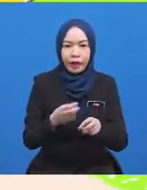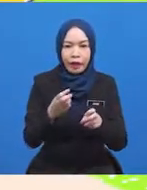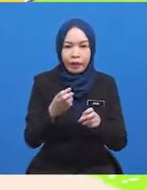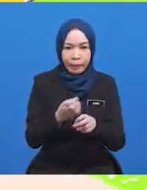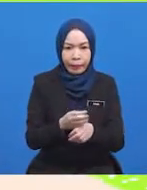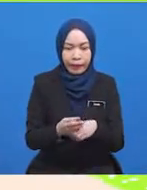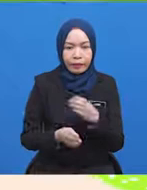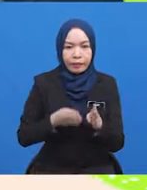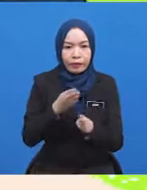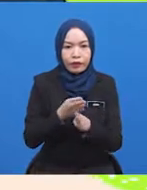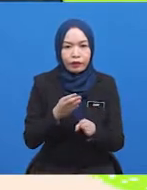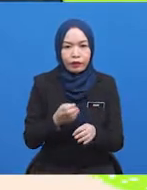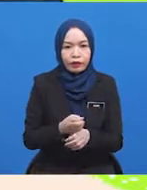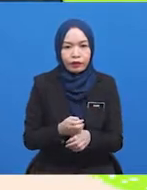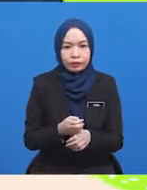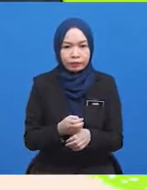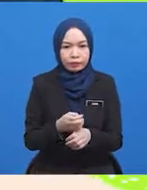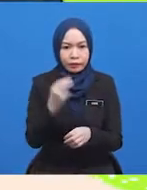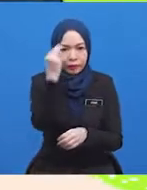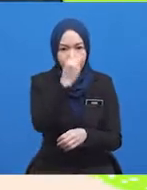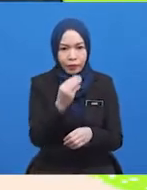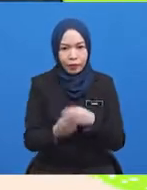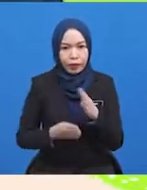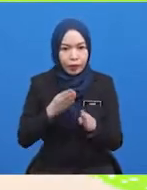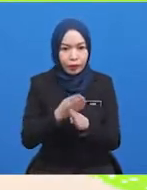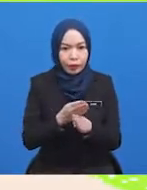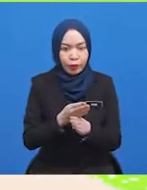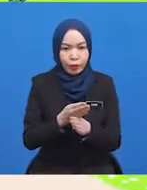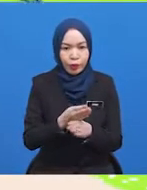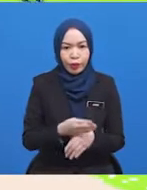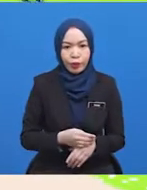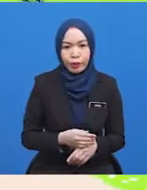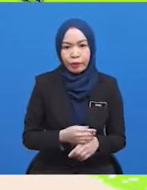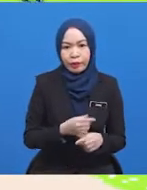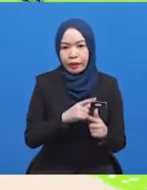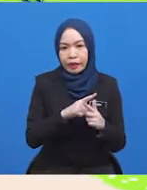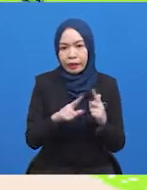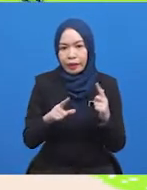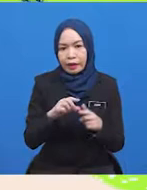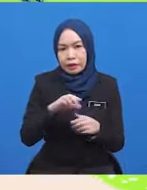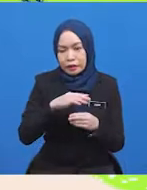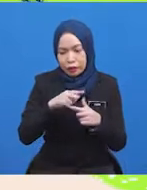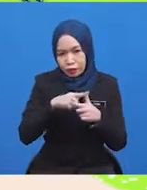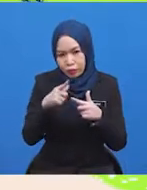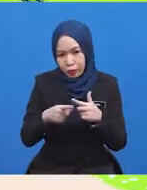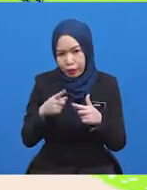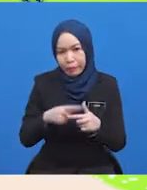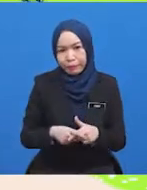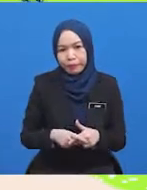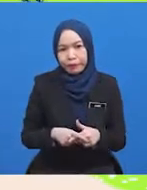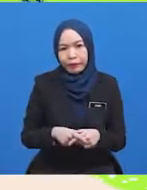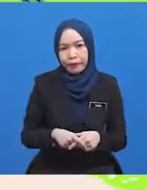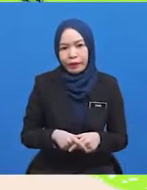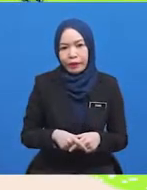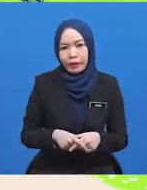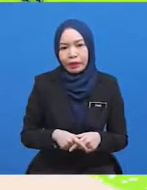muka bumi lereng curam. Kedua, batuan pumis. Ciri batuan pumis